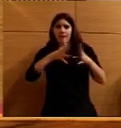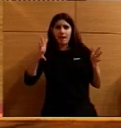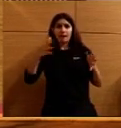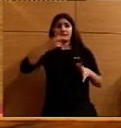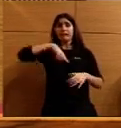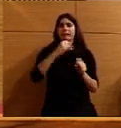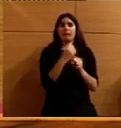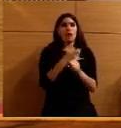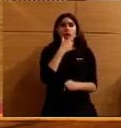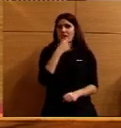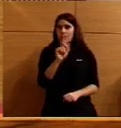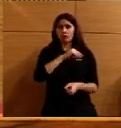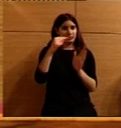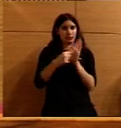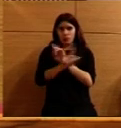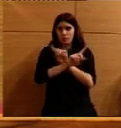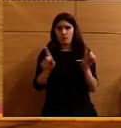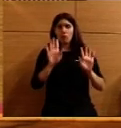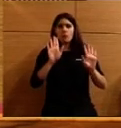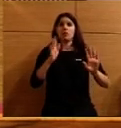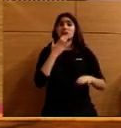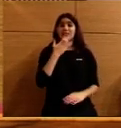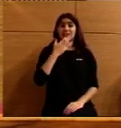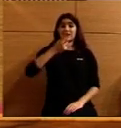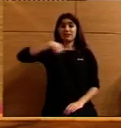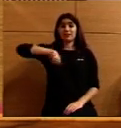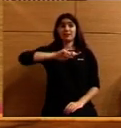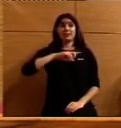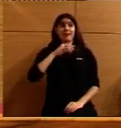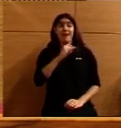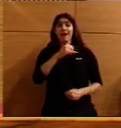el treball no és fàcil ni ràpid, però mentre existisca